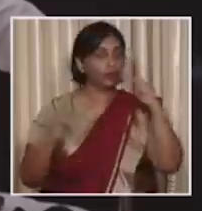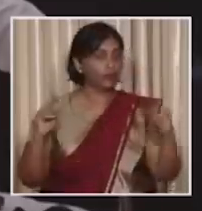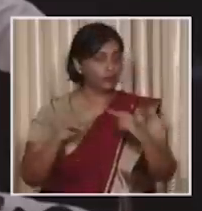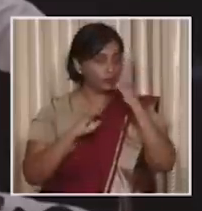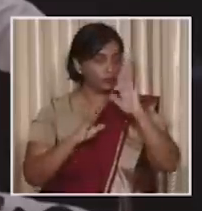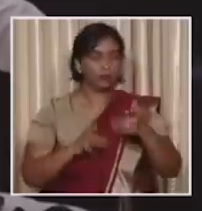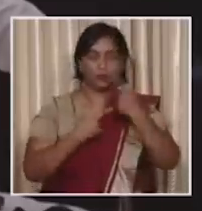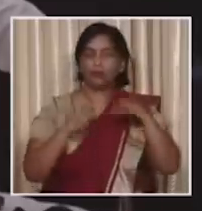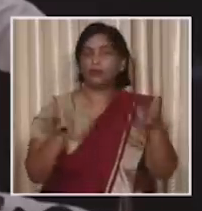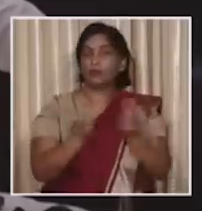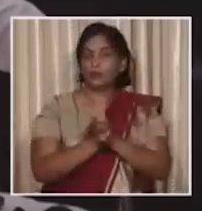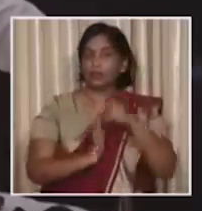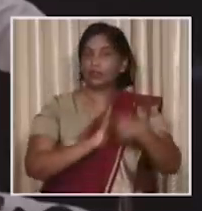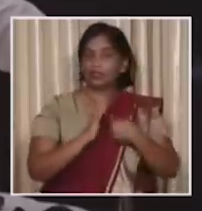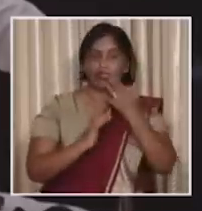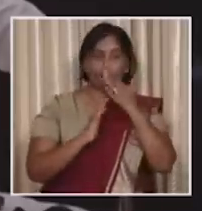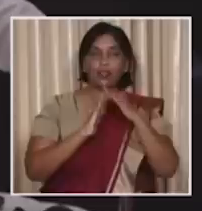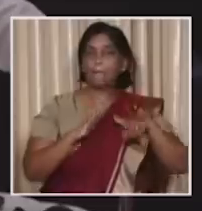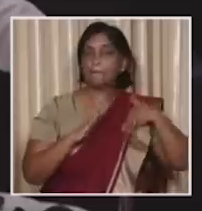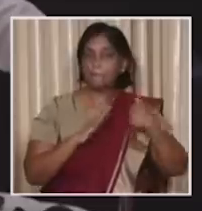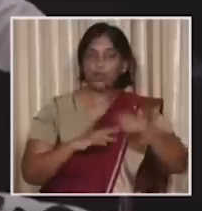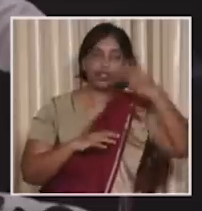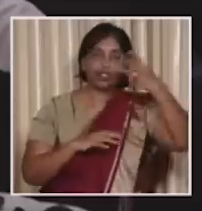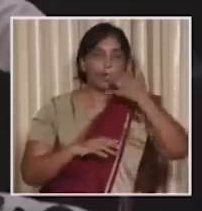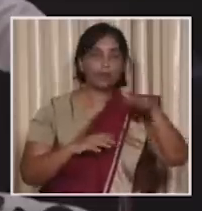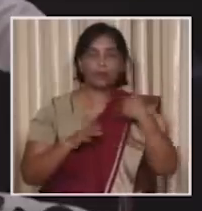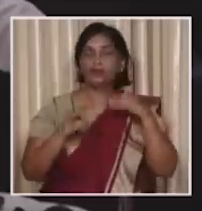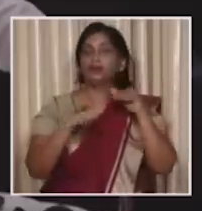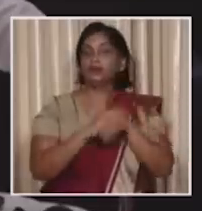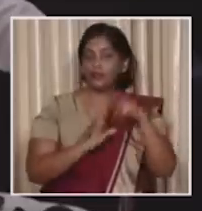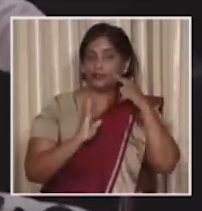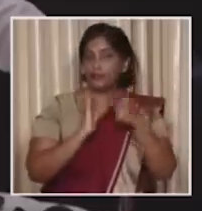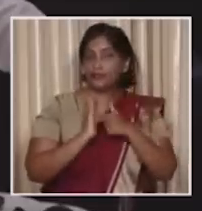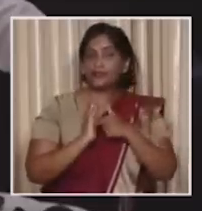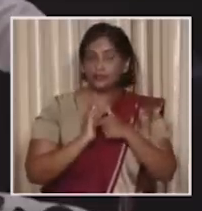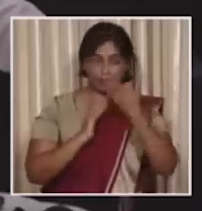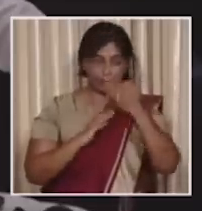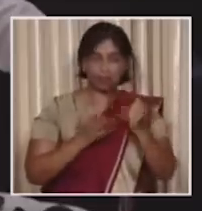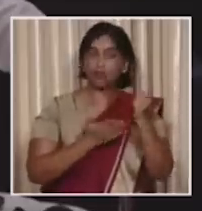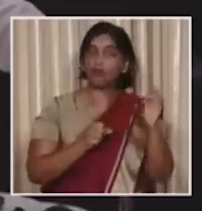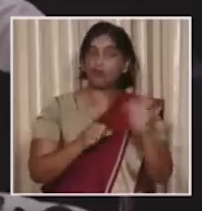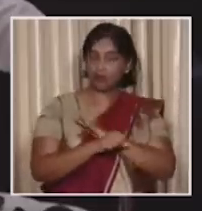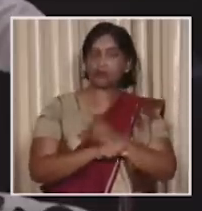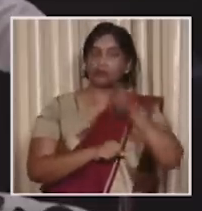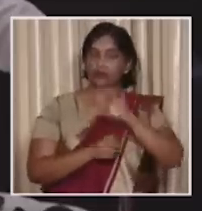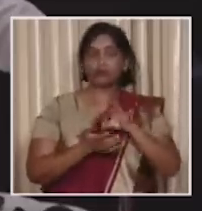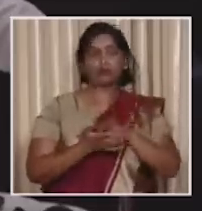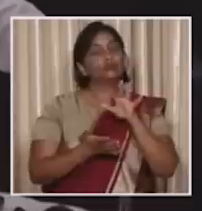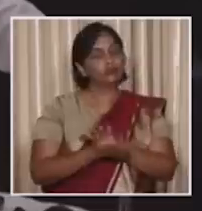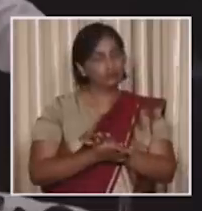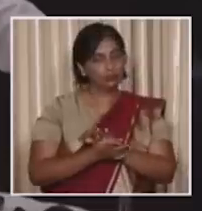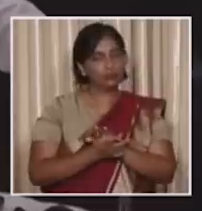ශේෂ්ඨාධිකරණයේ එළඹි සමතකරණය මත දිවයින පුරා විදුහල්පති තුන්වැනි ශ්‍රේණිය පුරප්පාඩු විභාගයේ සමත් වූවන්ගේ සම්පූර්ණ කිරීම සඳහා සමතකරණ එකඟතාවය